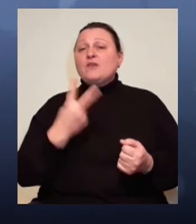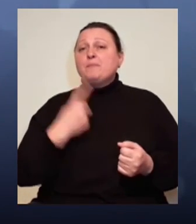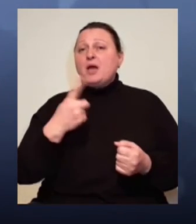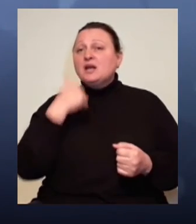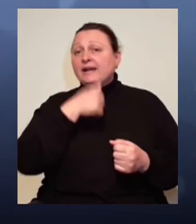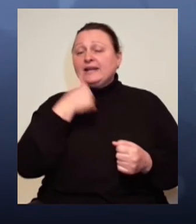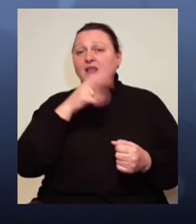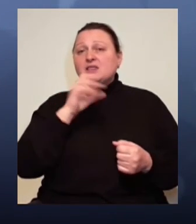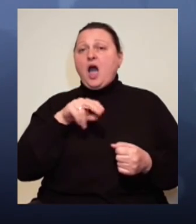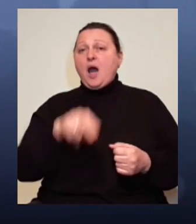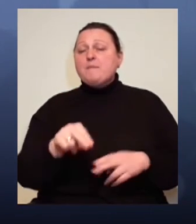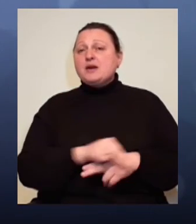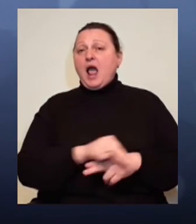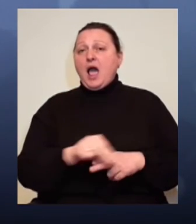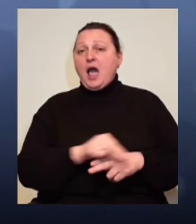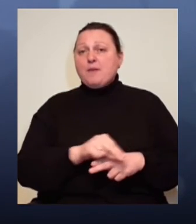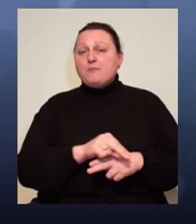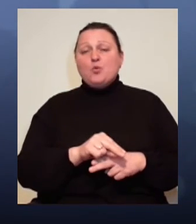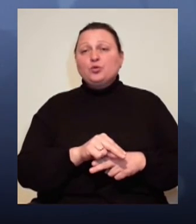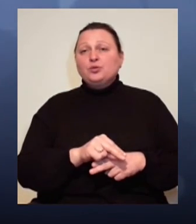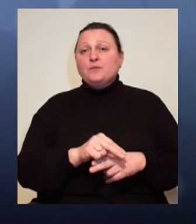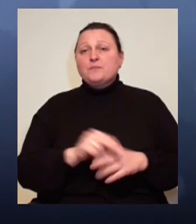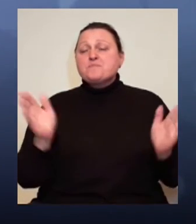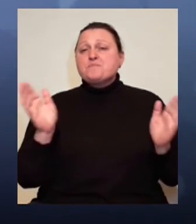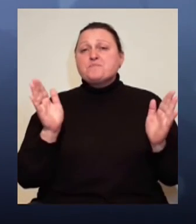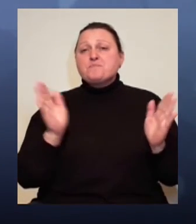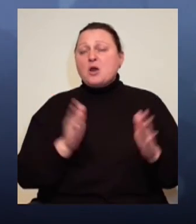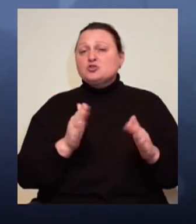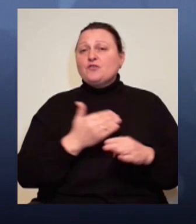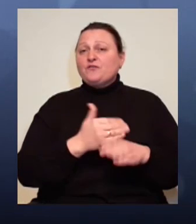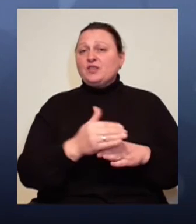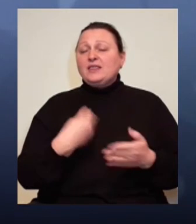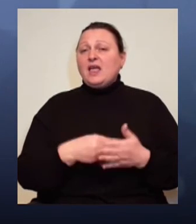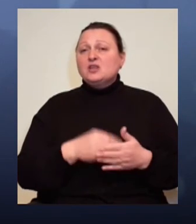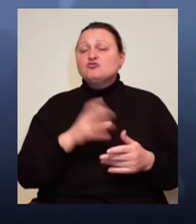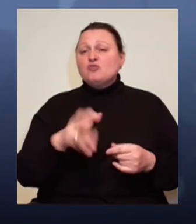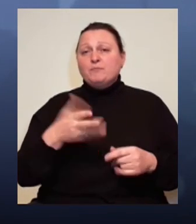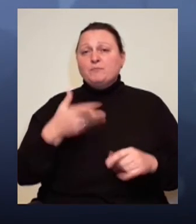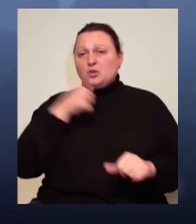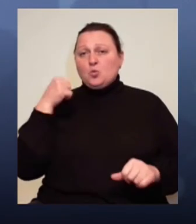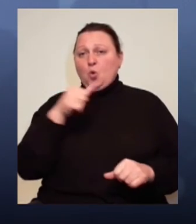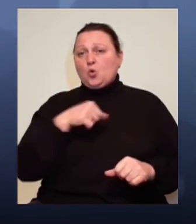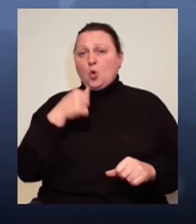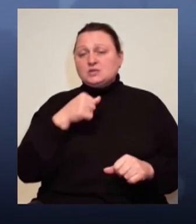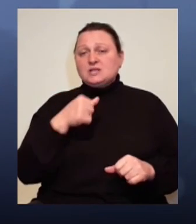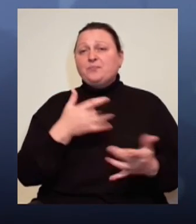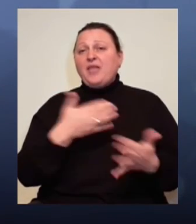на капітальний ремонт менше коштів виділено, ніж в минулому році. Деякі